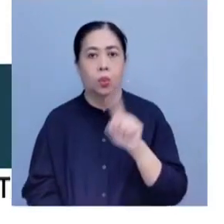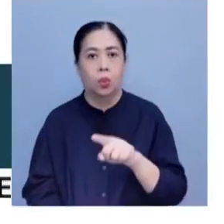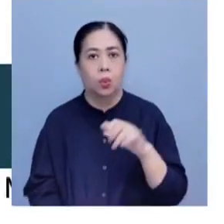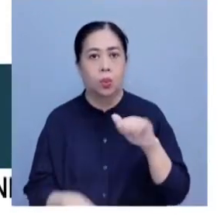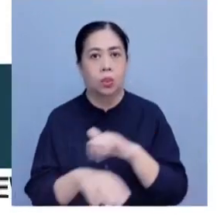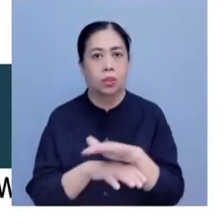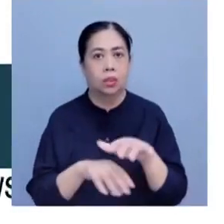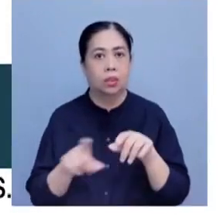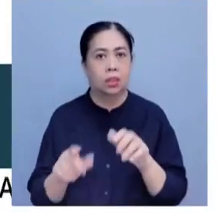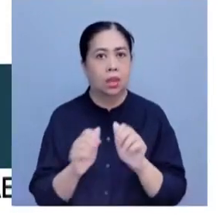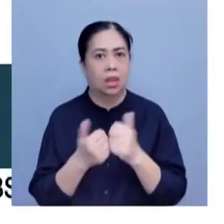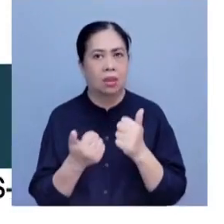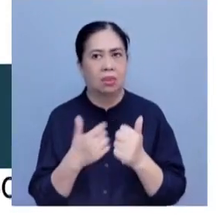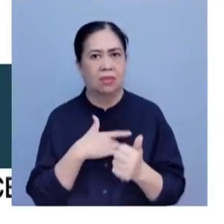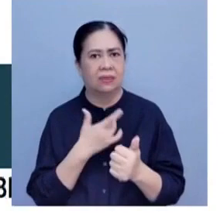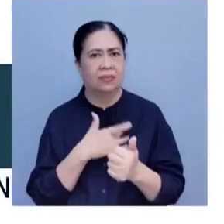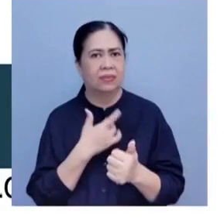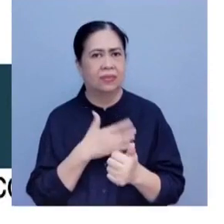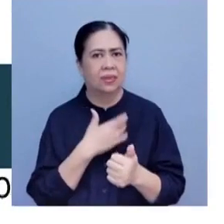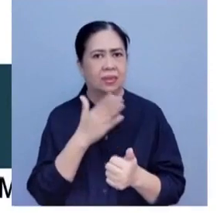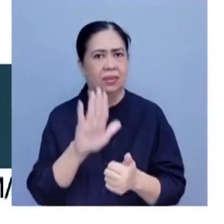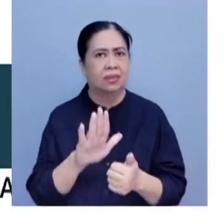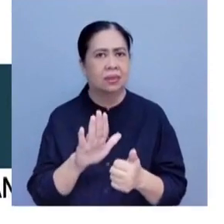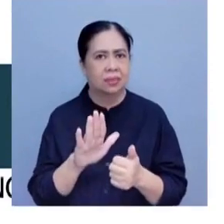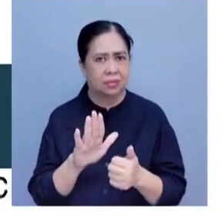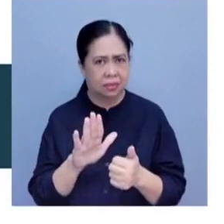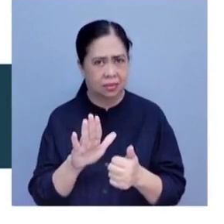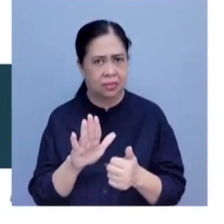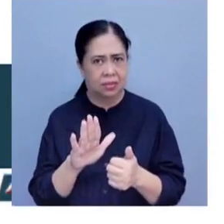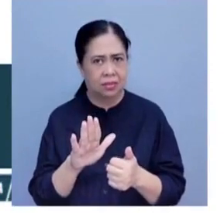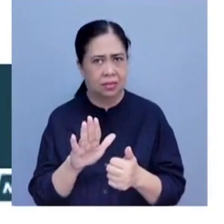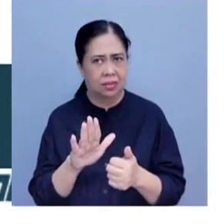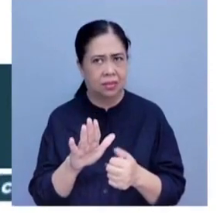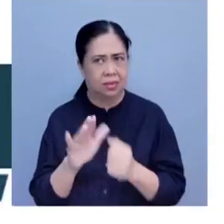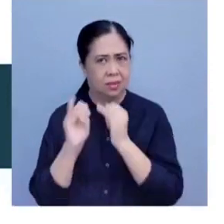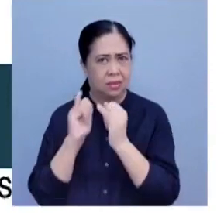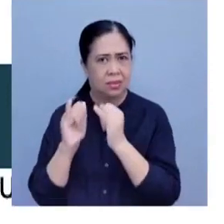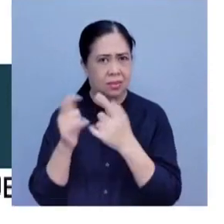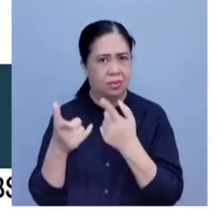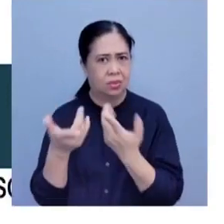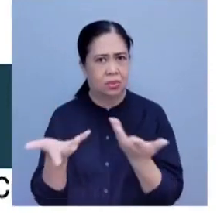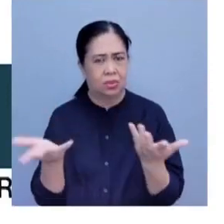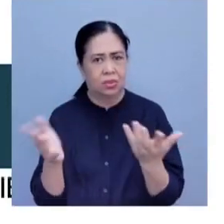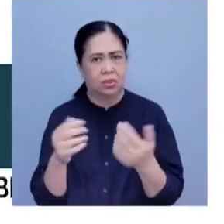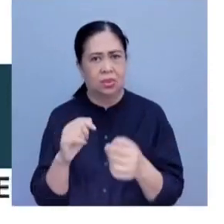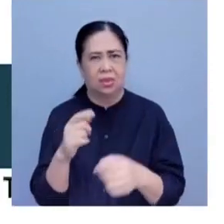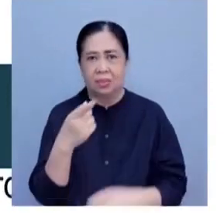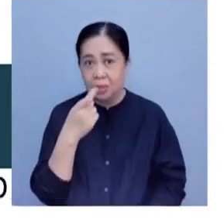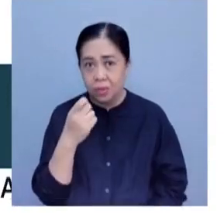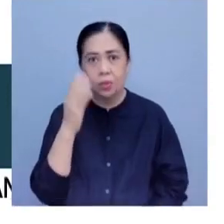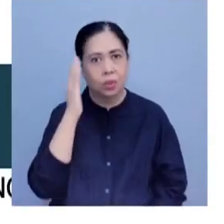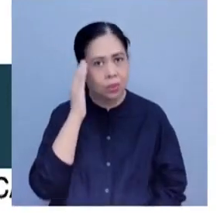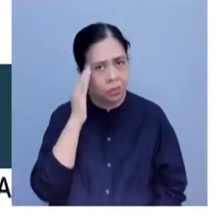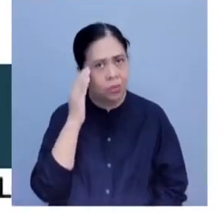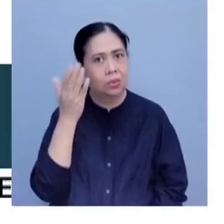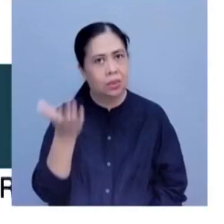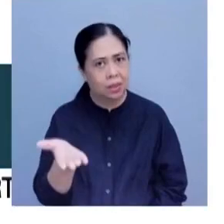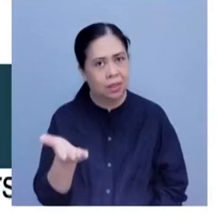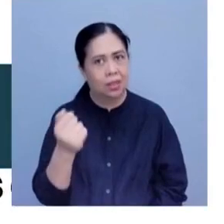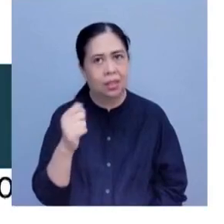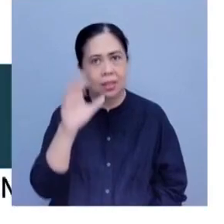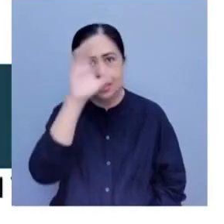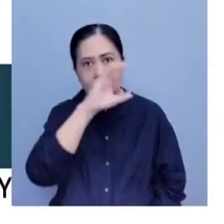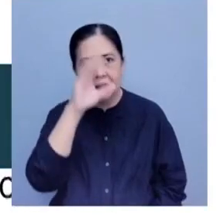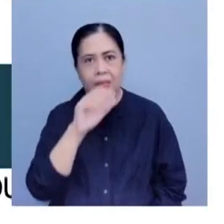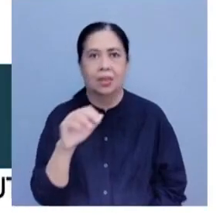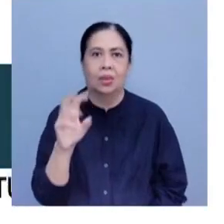noon? Paanong dating sa inyo ng mga interviews na yon? Because we know that there is a standing warrant of